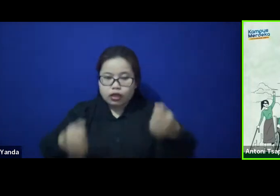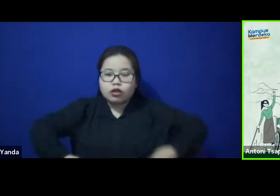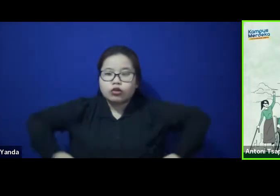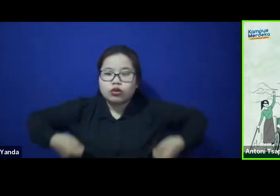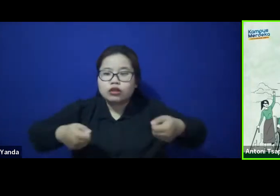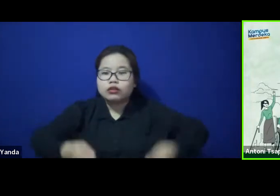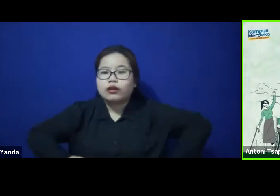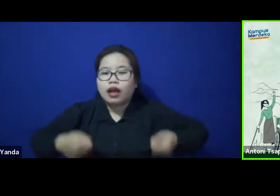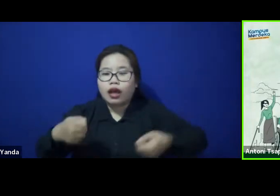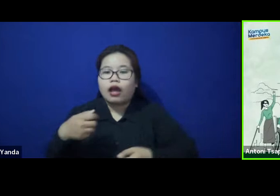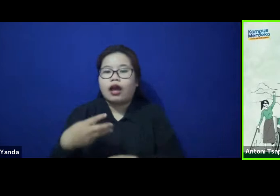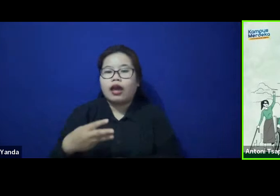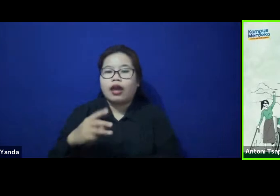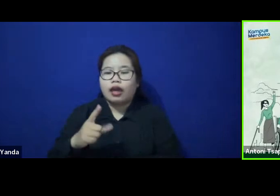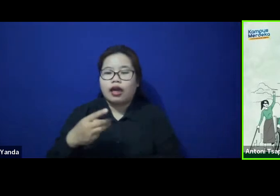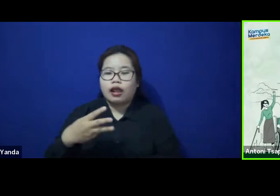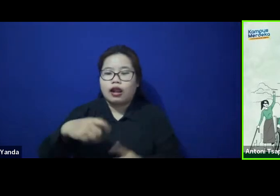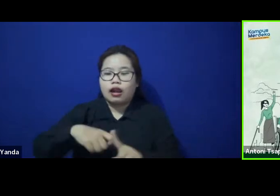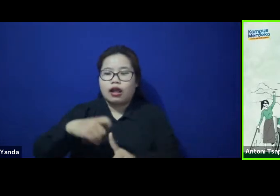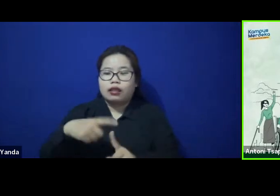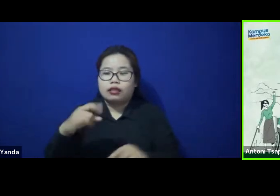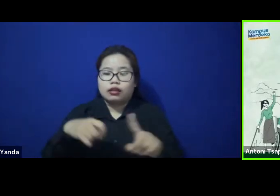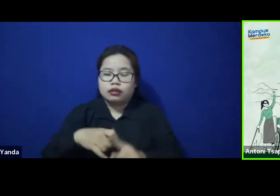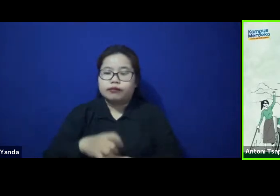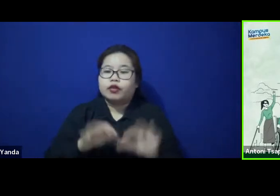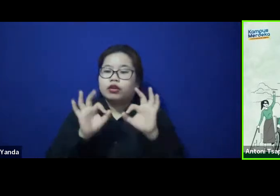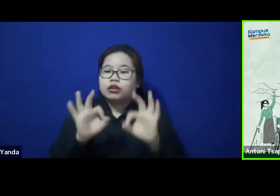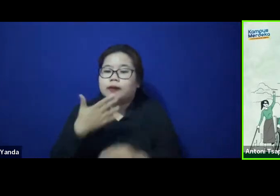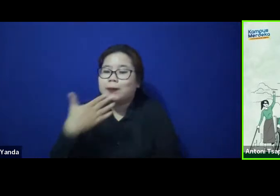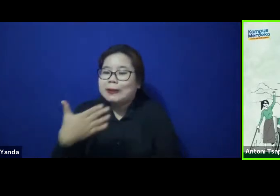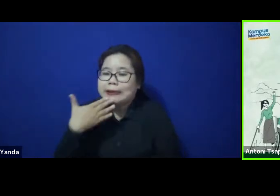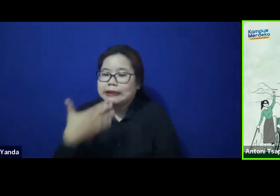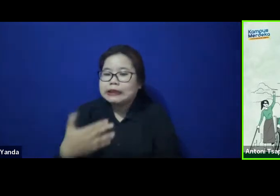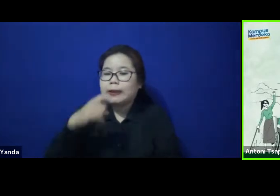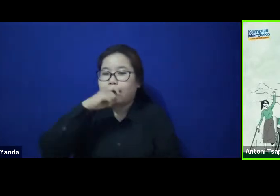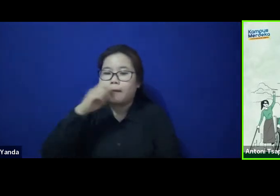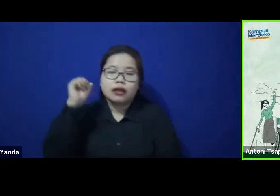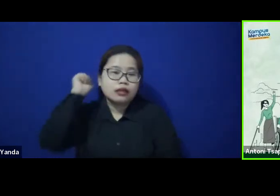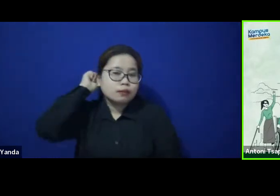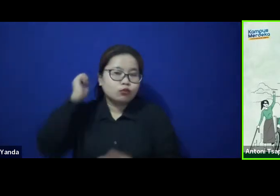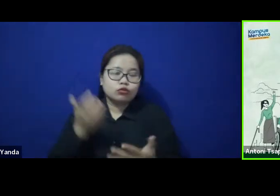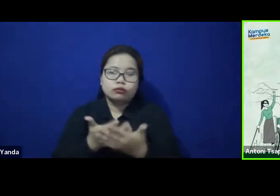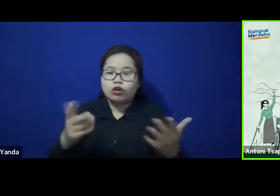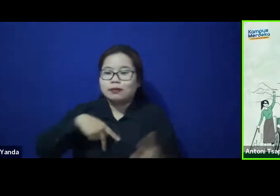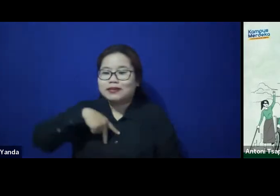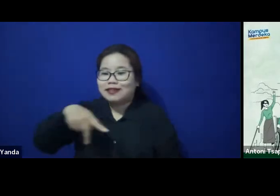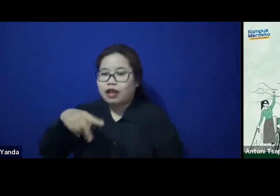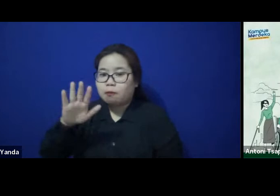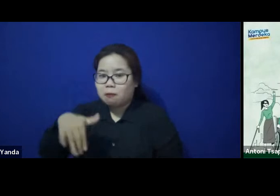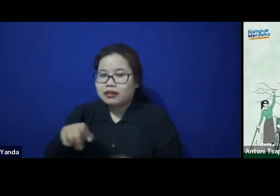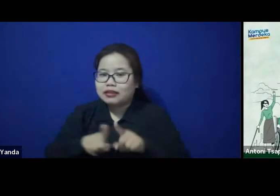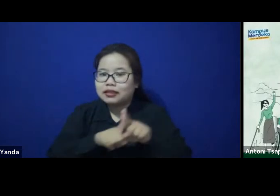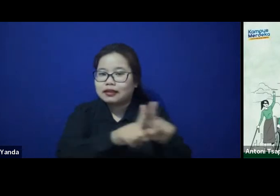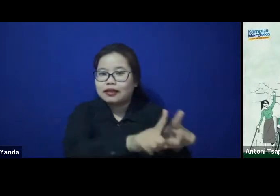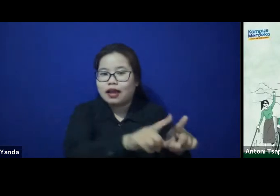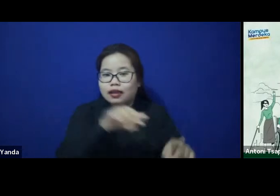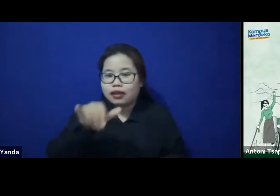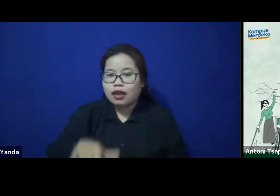elektrik ya. Juga terima kasih banyak kepada Bapak Ibu peserta yang masih setia gitu ya